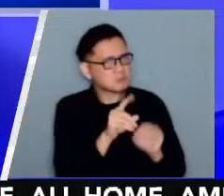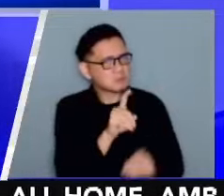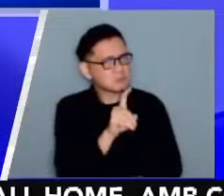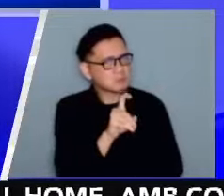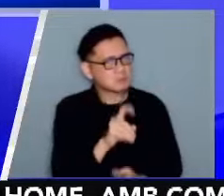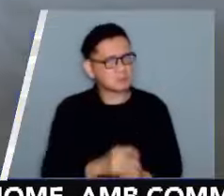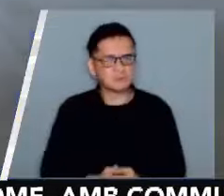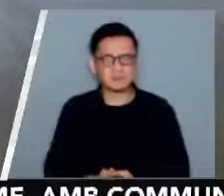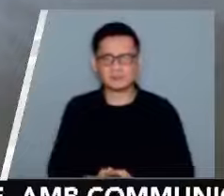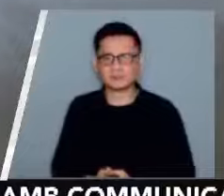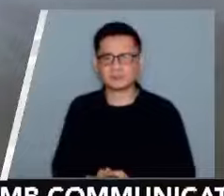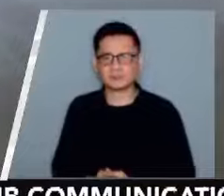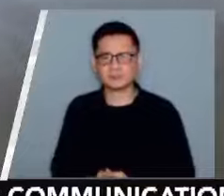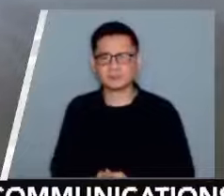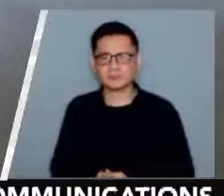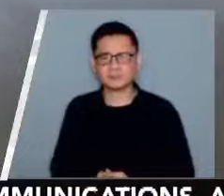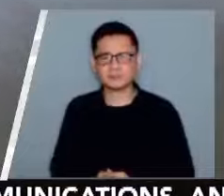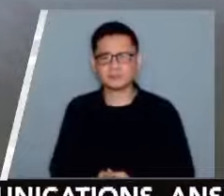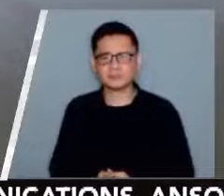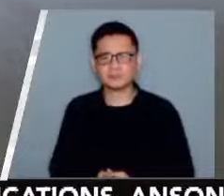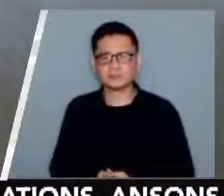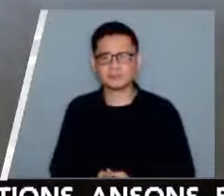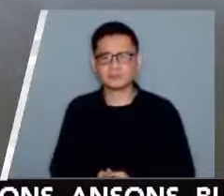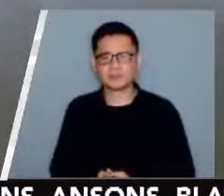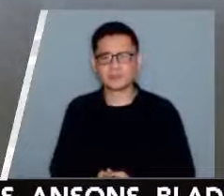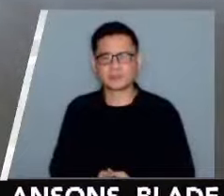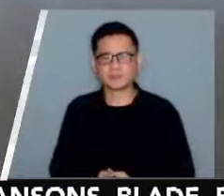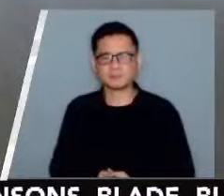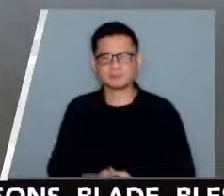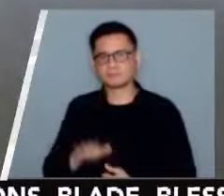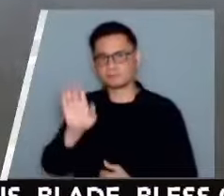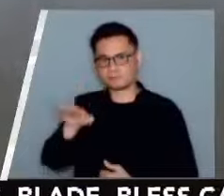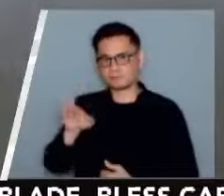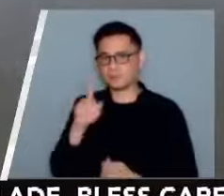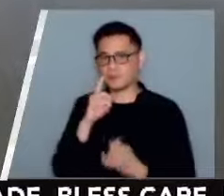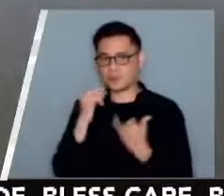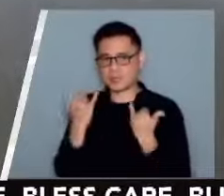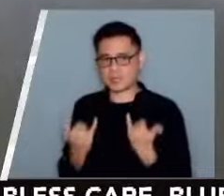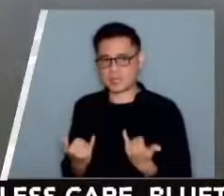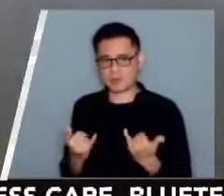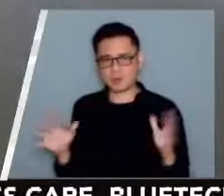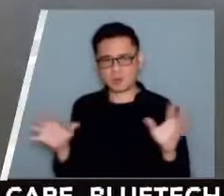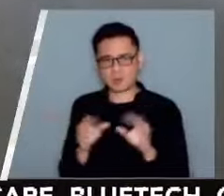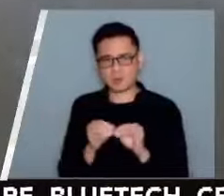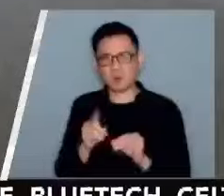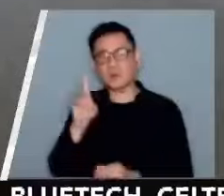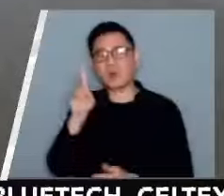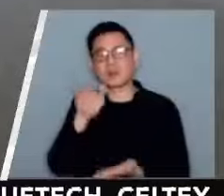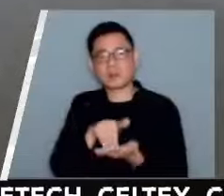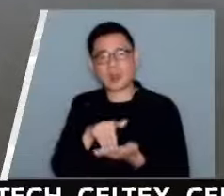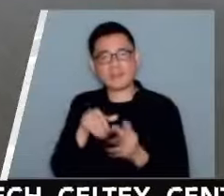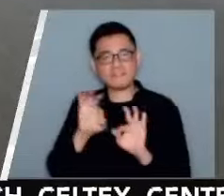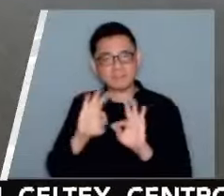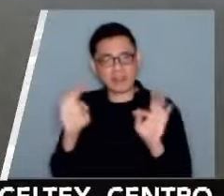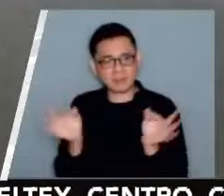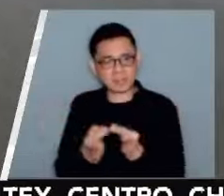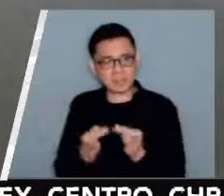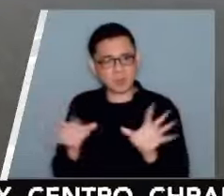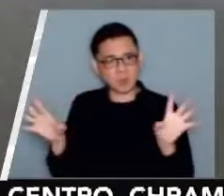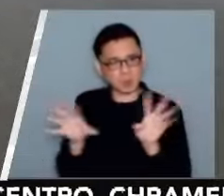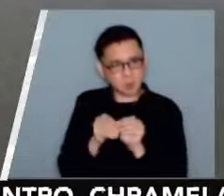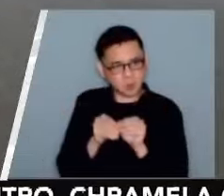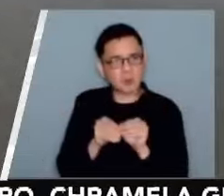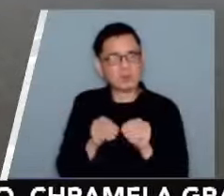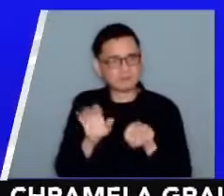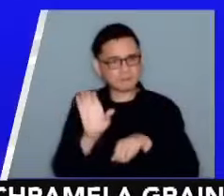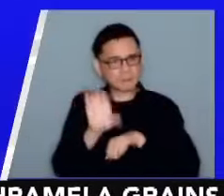Jonathan Igan sa ngayon nasa isang libong pamilya ung ah pinalikas sa lumikas